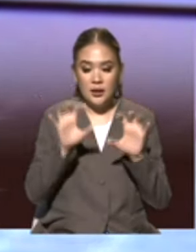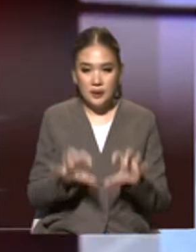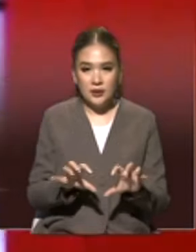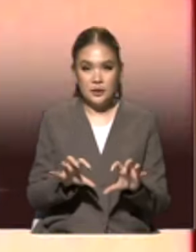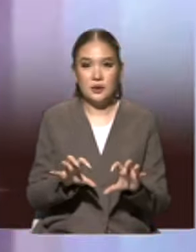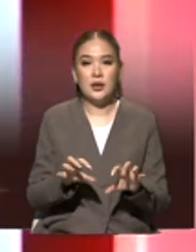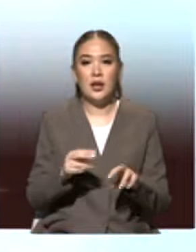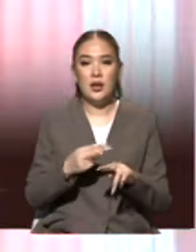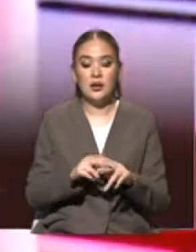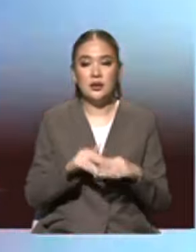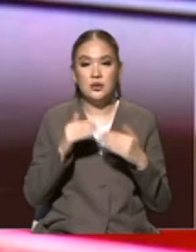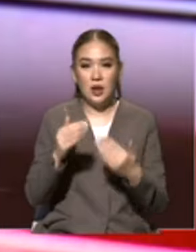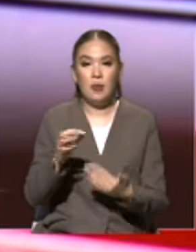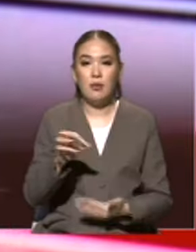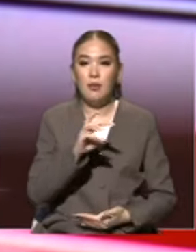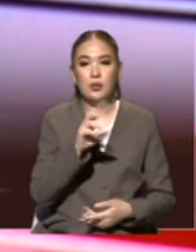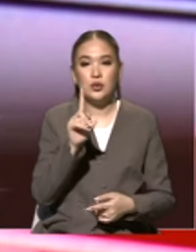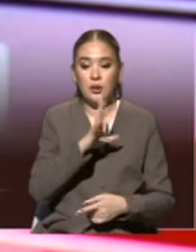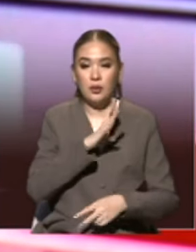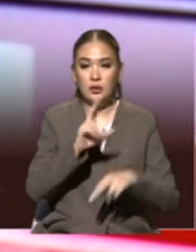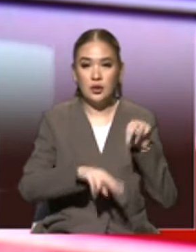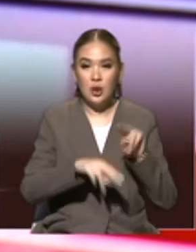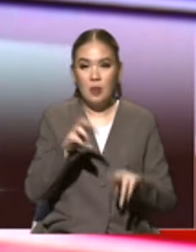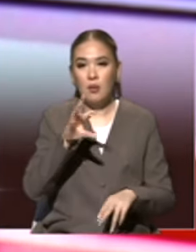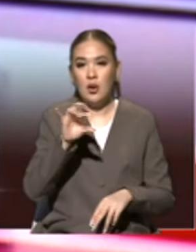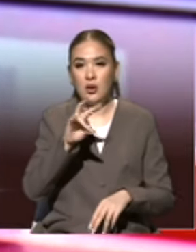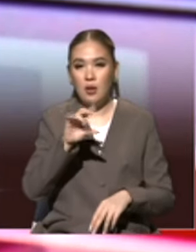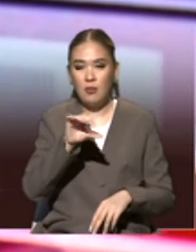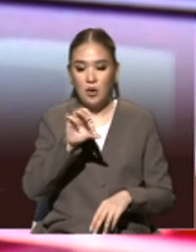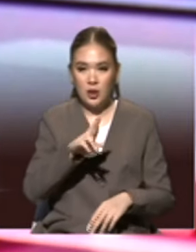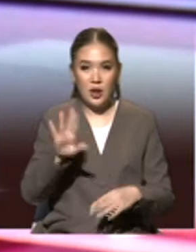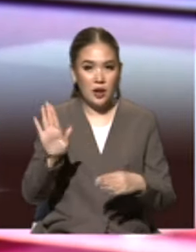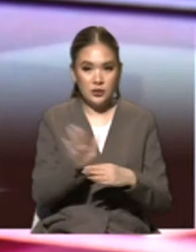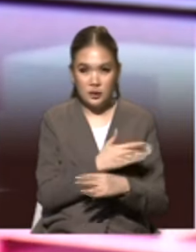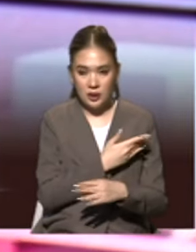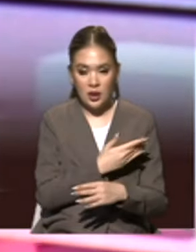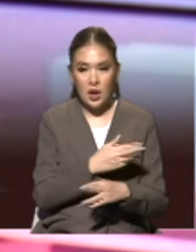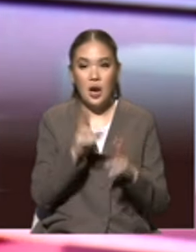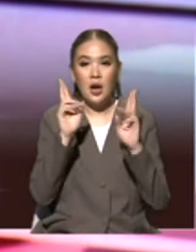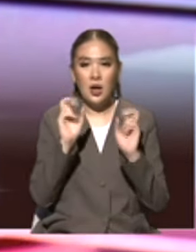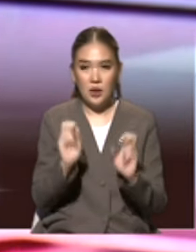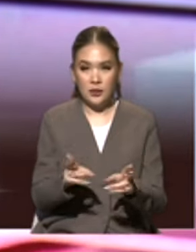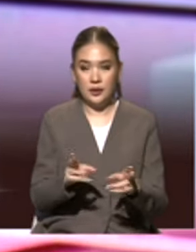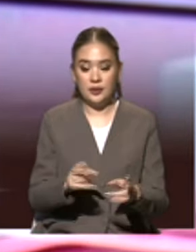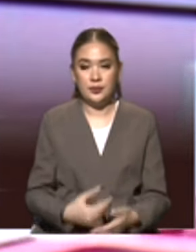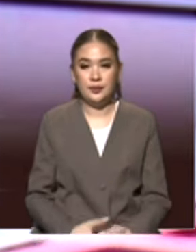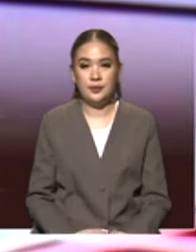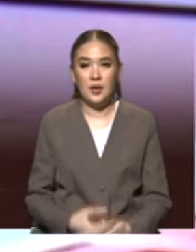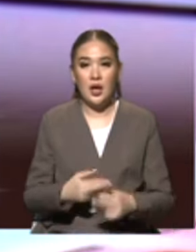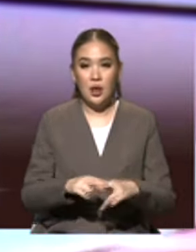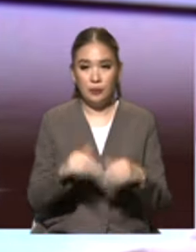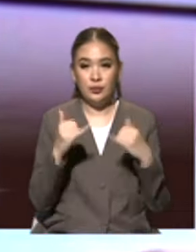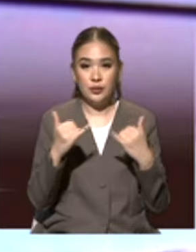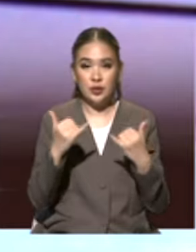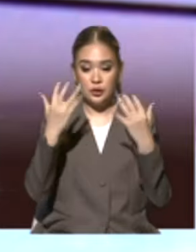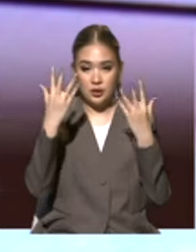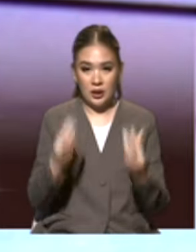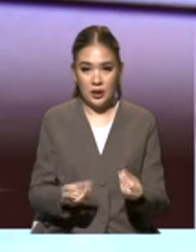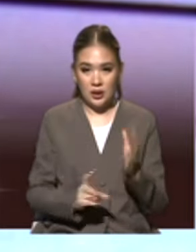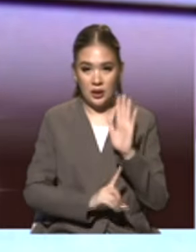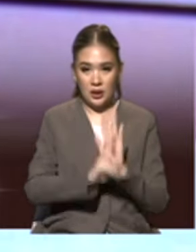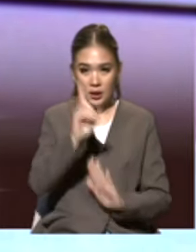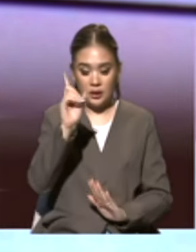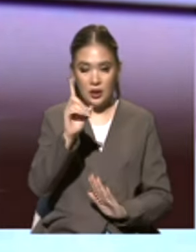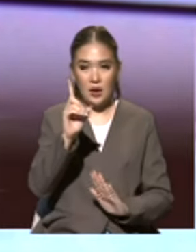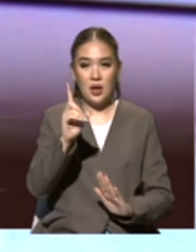ол құрылыс нарығын монополиядан арылту. Өзіңіз атап өткендей. Енді біз монополиядан қалай арылтамыз? Бүгінгі таңда өзіңіз атап өткендей мынандай